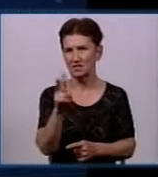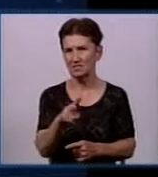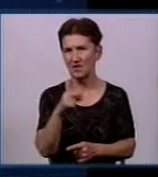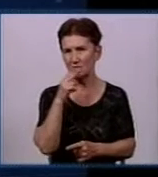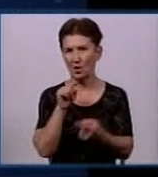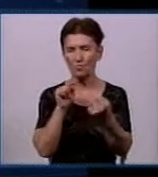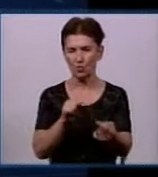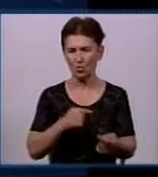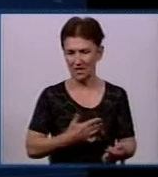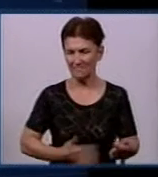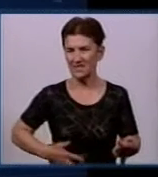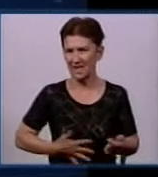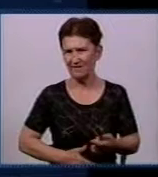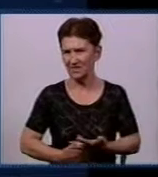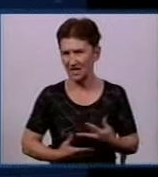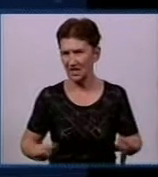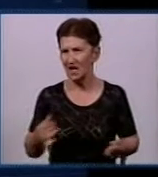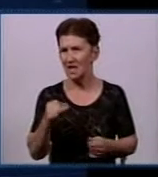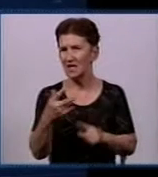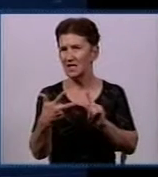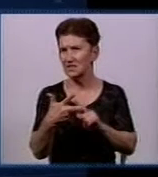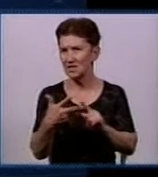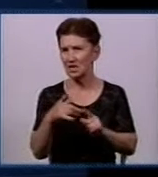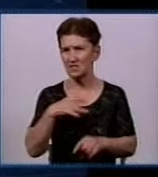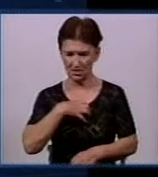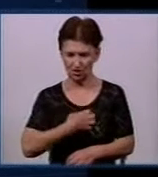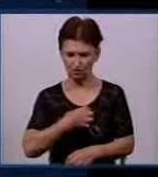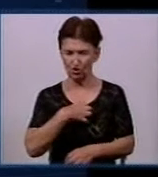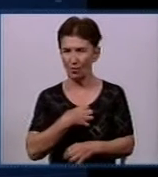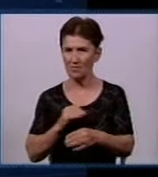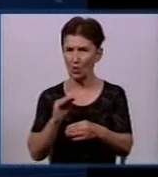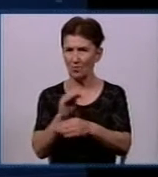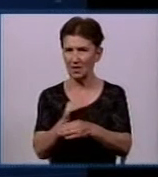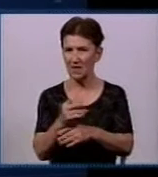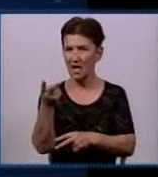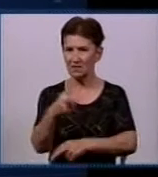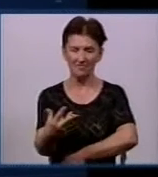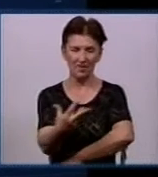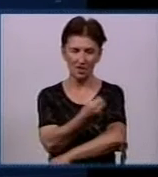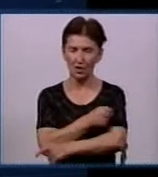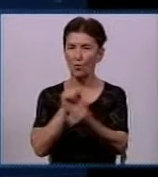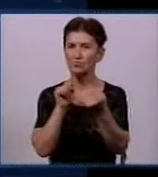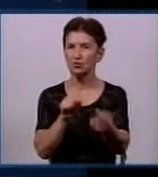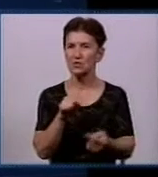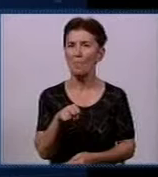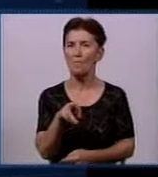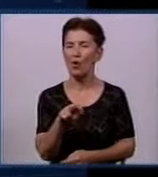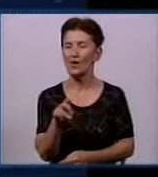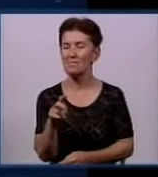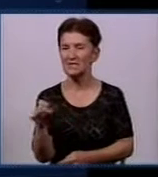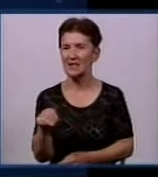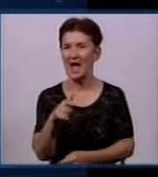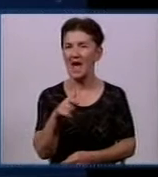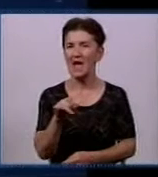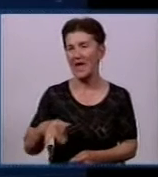проти дифтерії та правця і третій із кашлюковим компонентом. 2 види вакцин проти поліомієліту та по одному від гепатиту